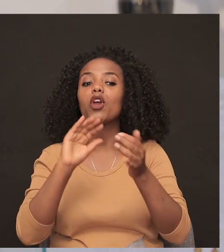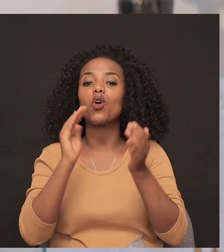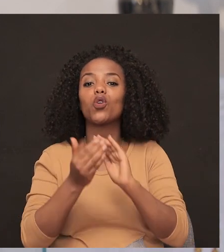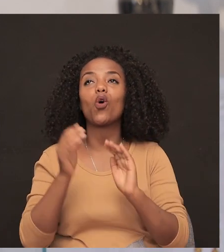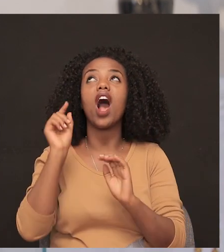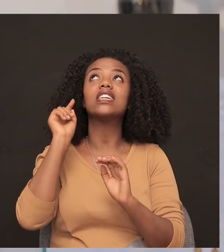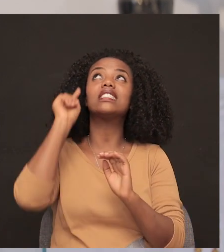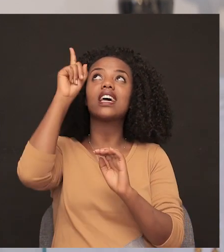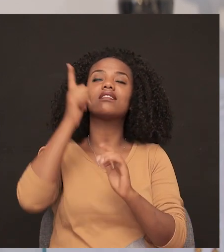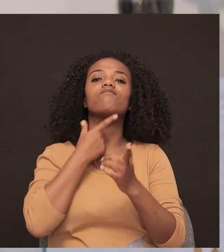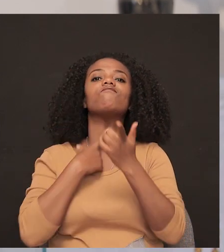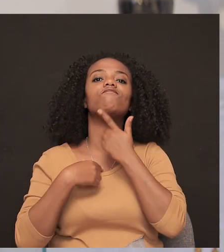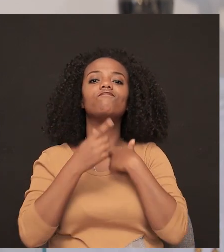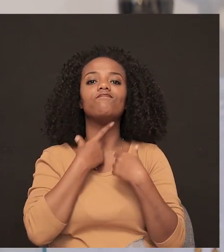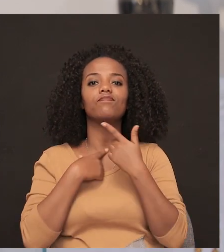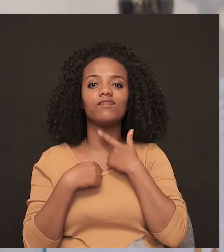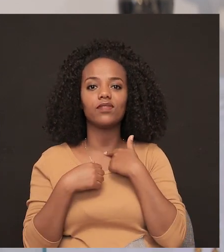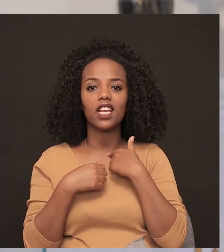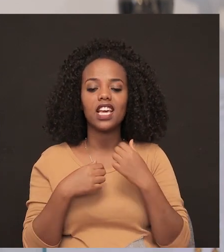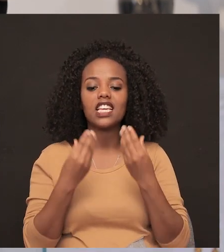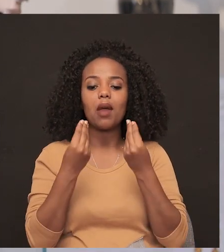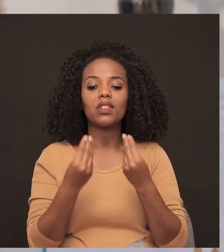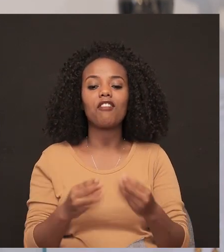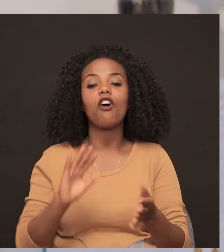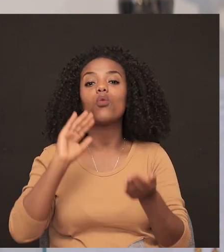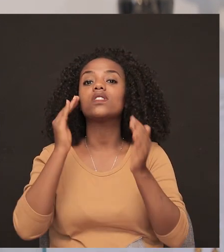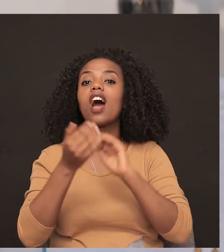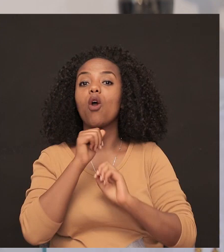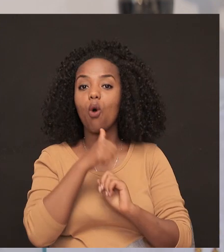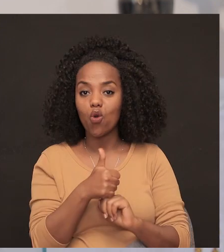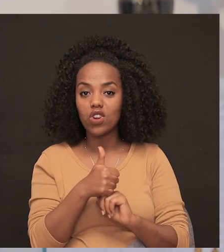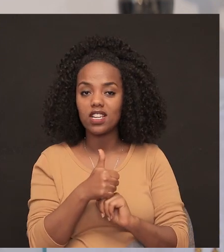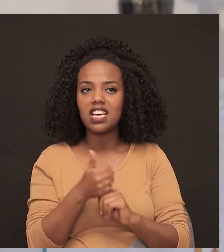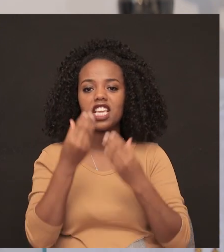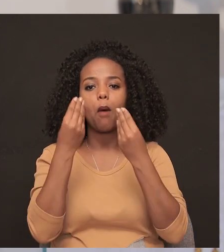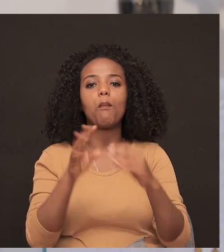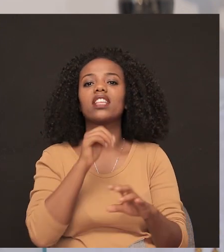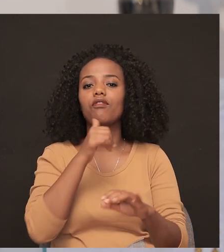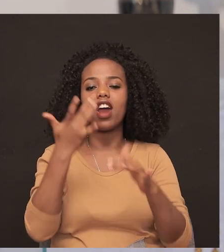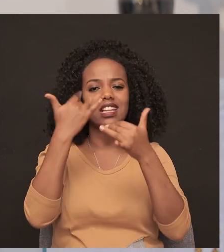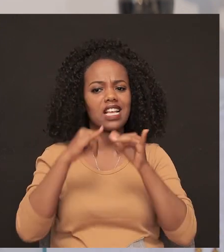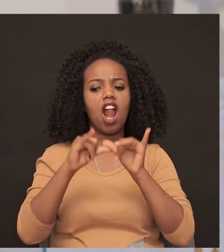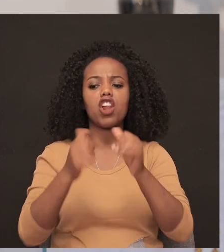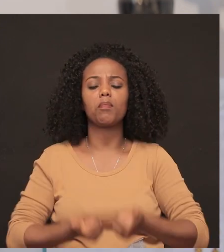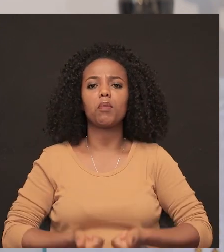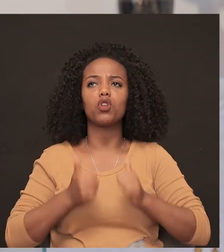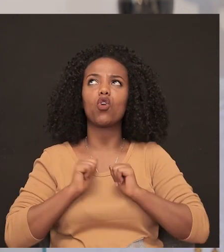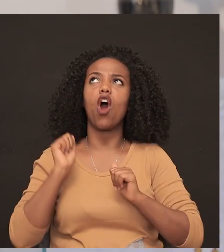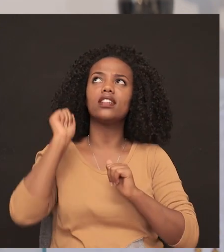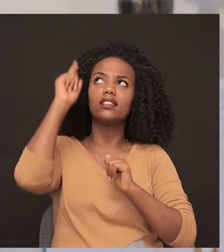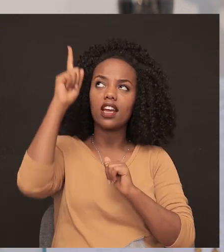የሆንከውን አንተን ትናፍቃለች። የሚጠፋውን ሳይሆን የማጠፋውን ለዘላለም የምትኖረውን